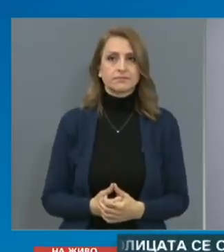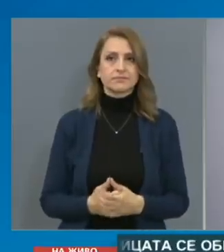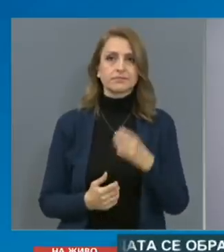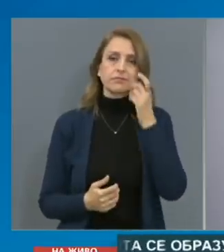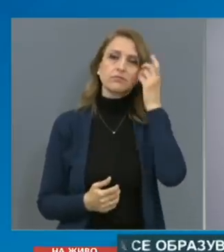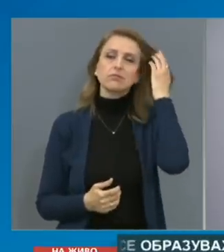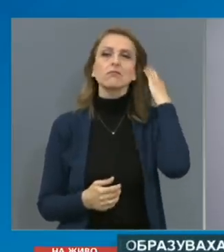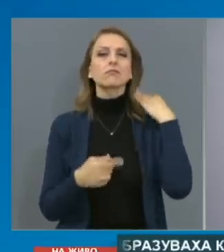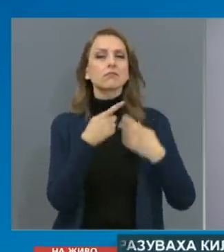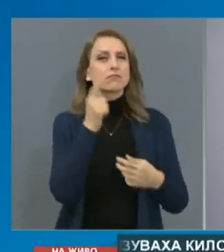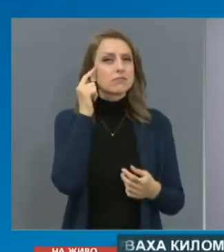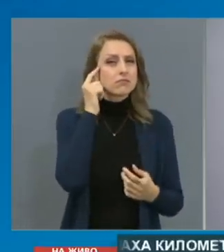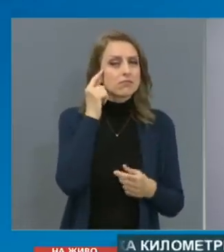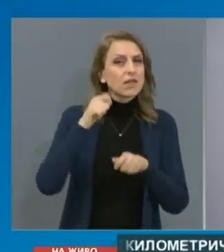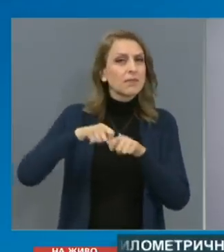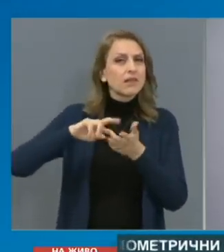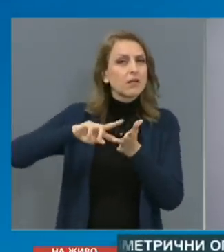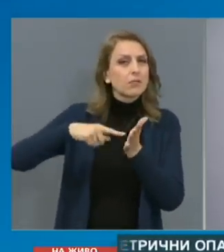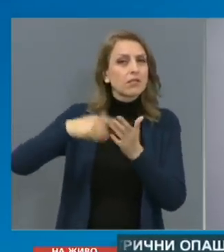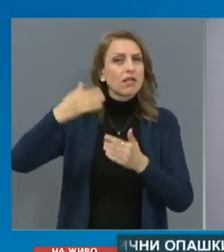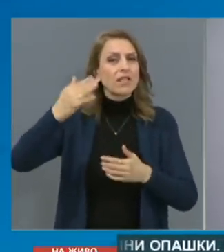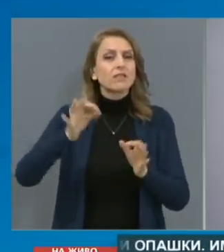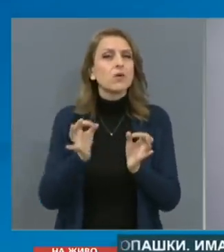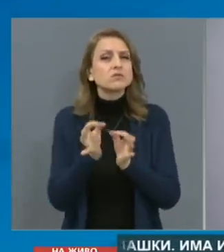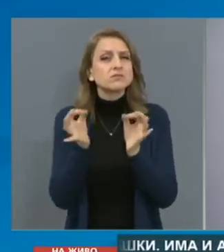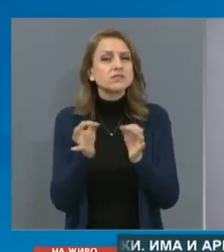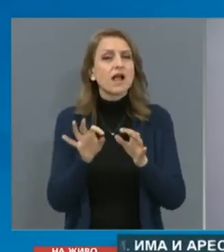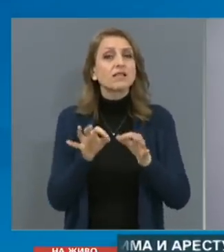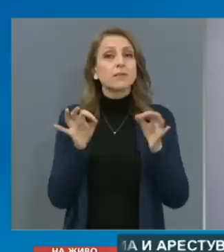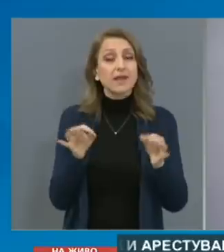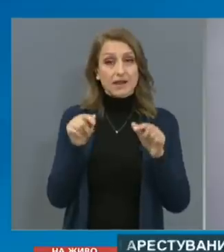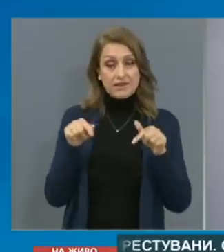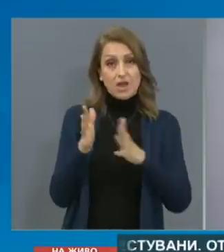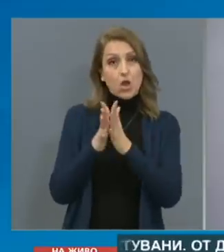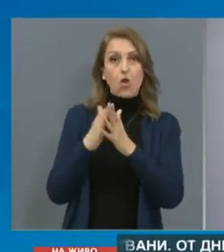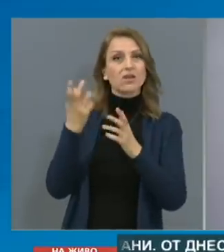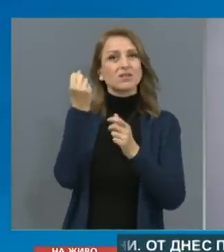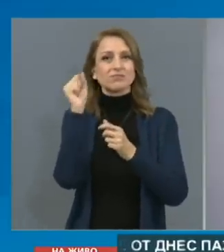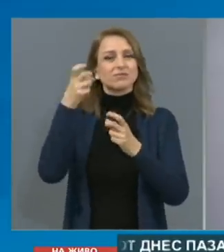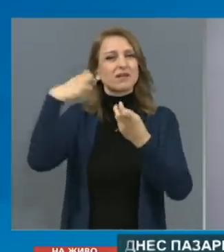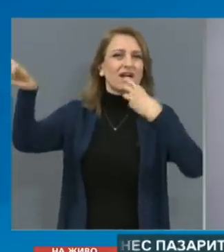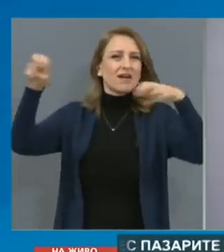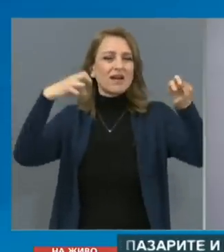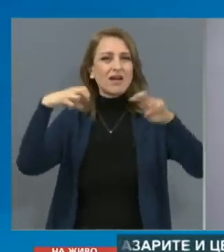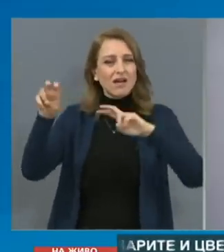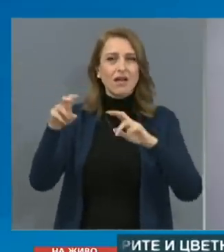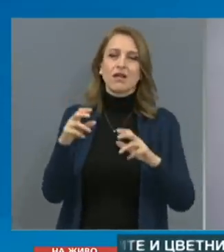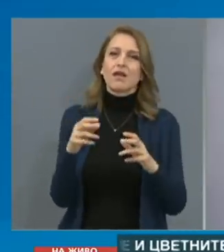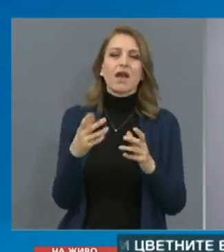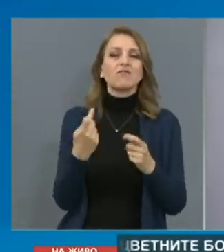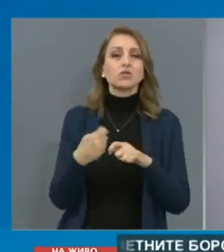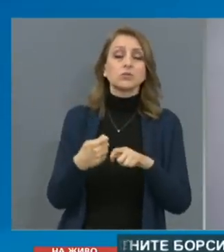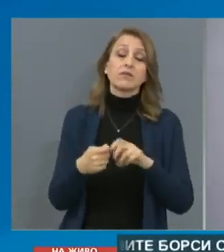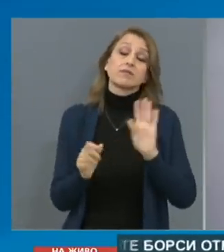Предвиждат ли се някакви по-специални мерки за хората, които се очаква днес да се върнат в София, които пътуваха за празниците? Полицията